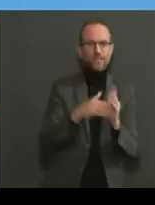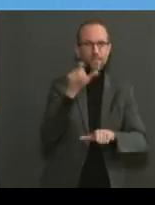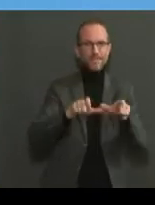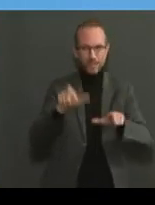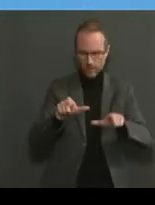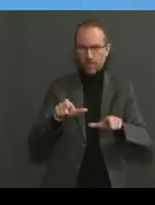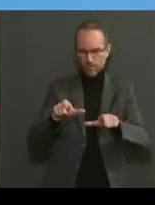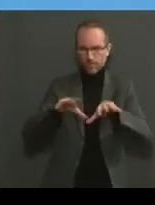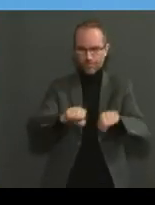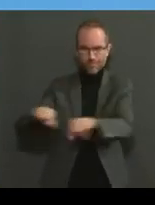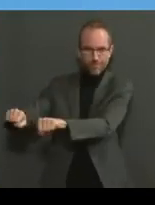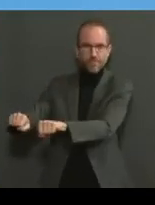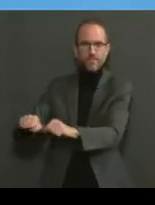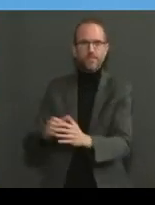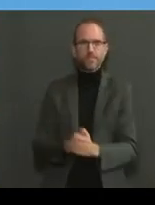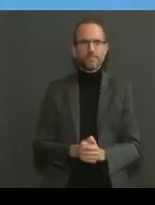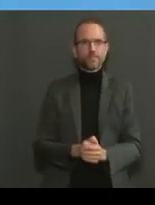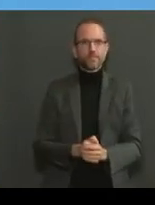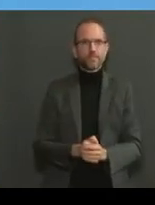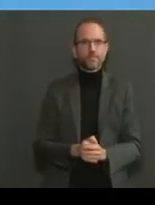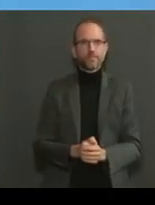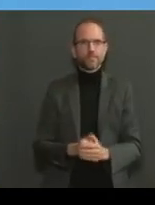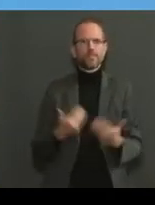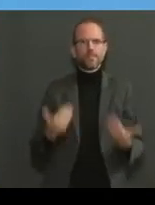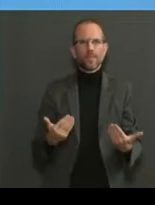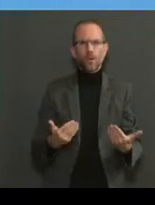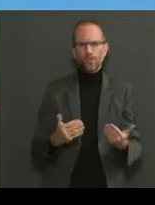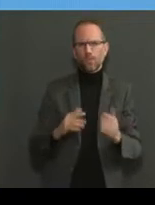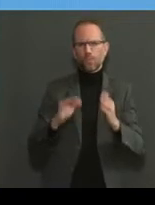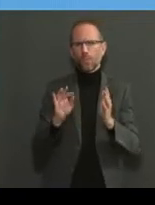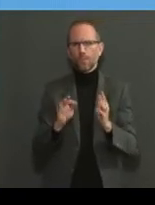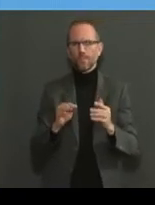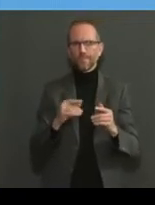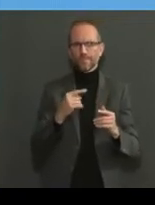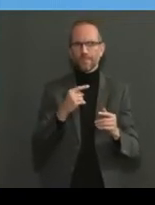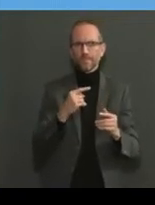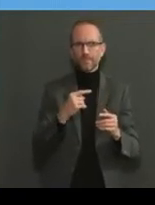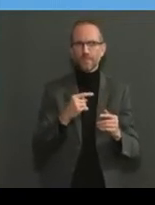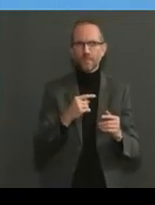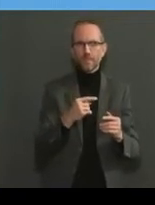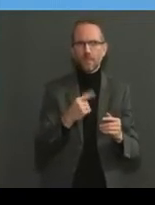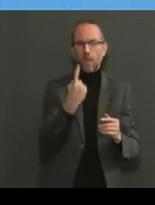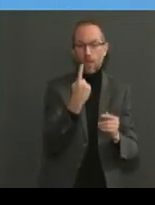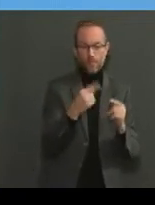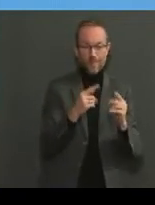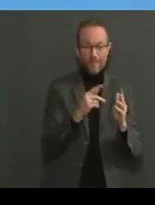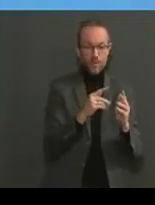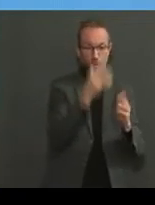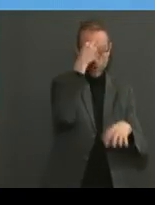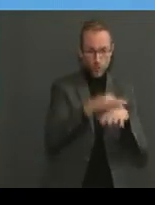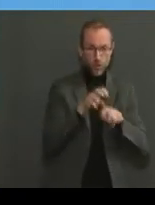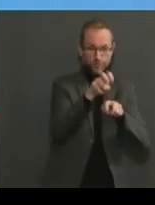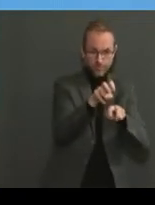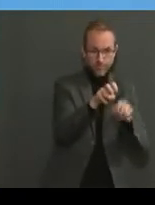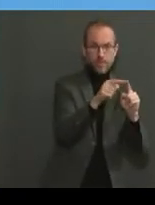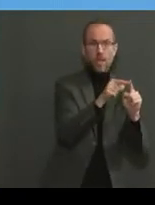manière. Il s'écoule en moyenne 1 journée et demie entre la consultation, la